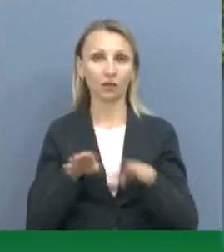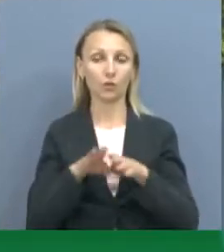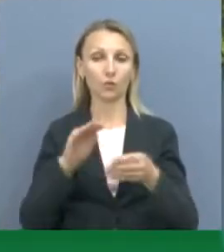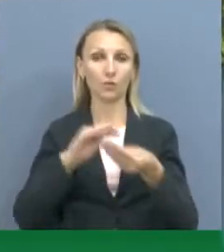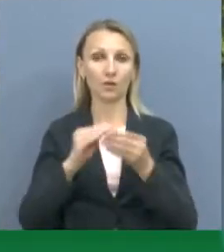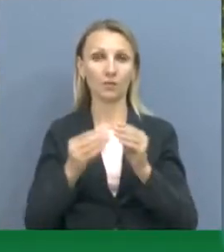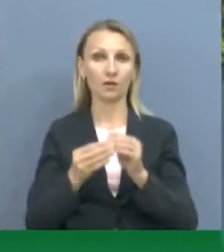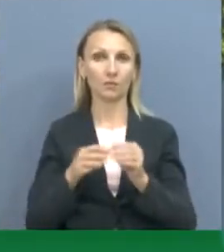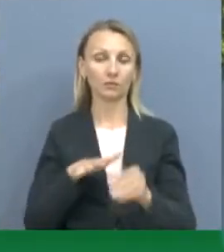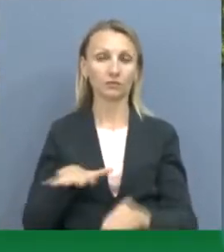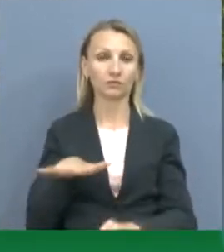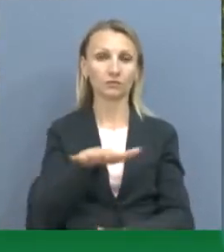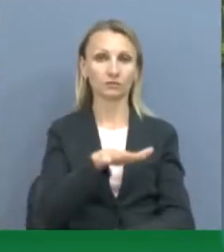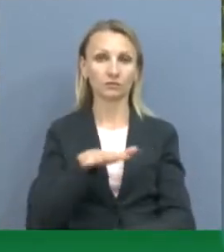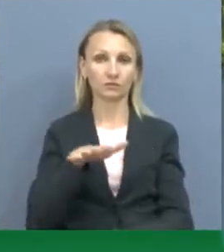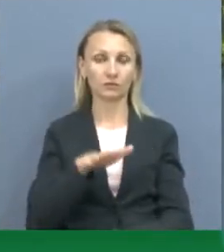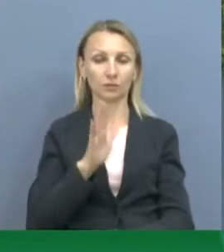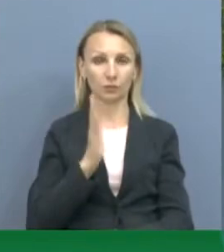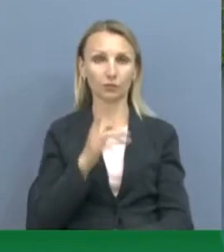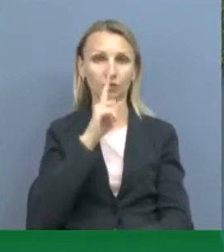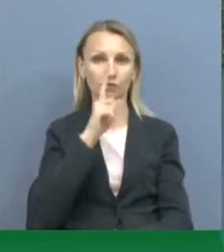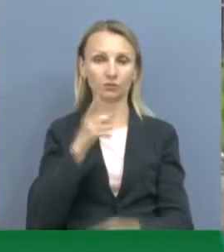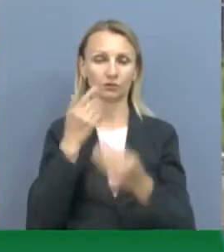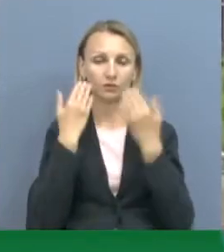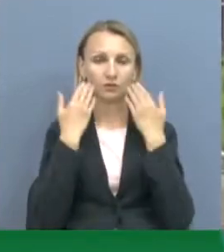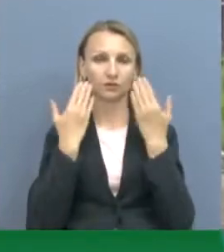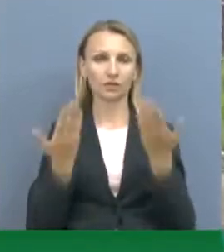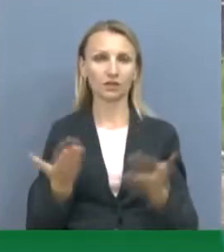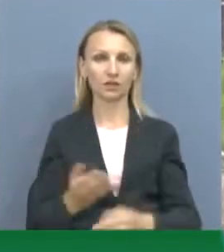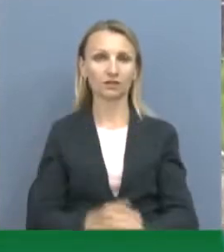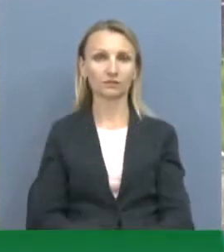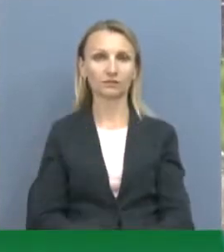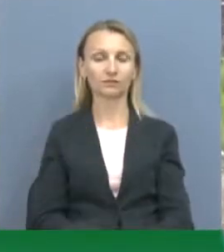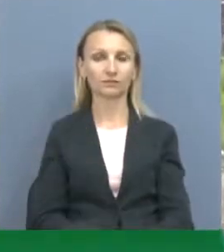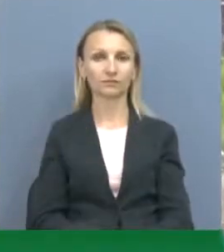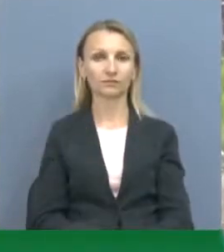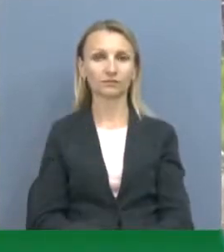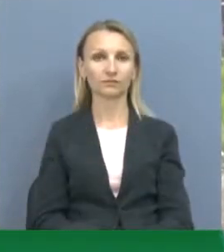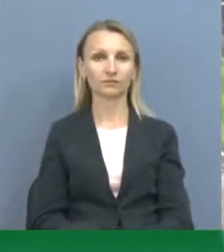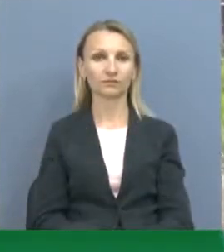проблемную территорию? Альмира Садыбаева, Айгуль Узекова, Павел Соловьев, Ахмола, Апта.